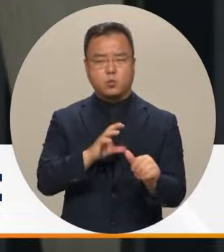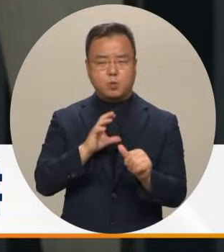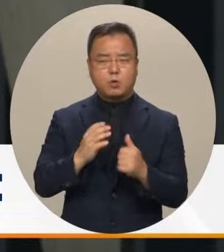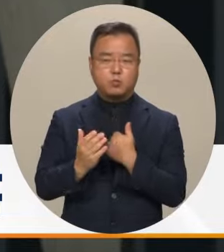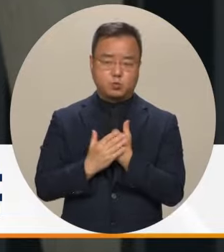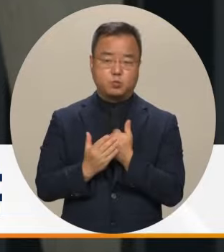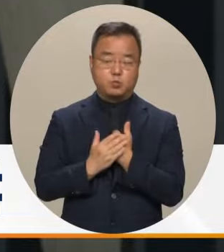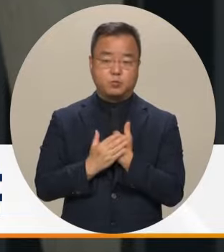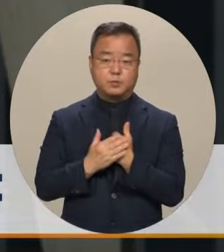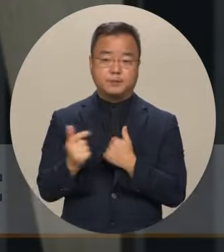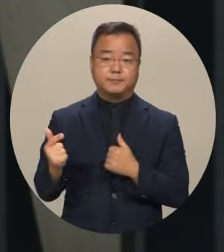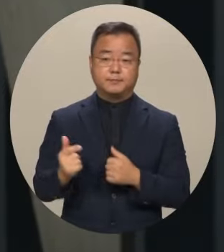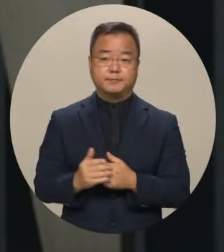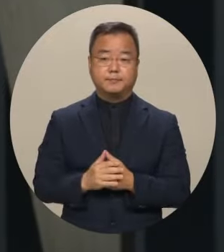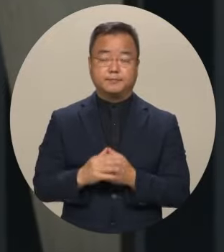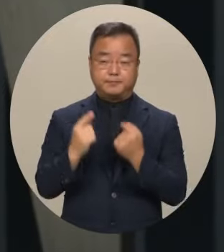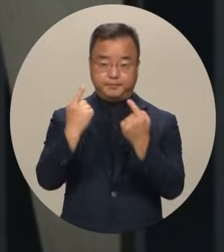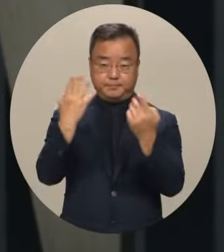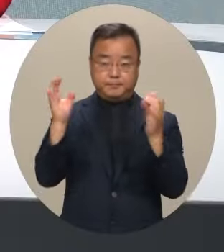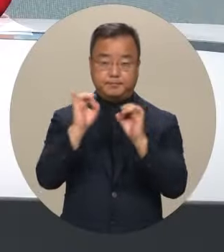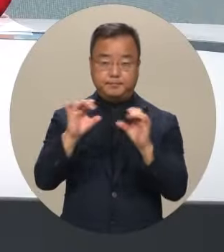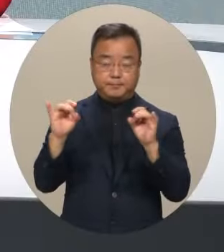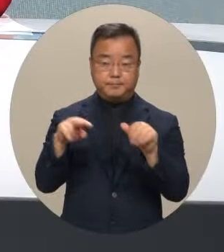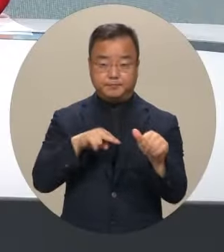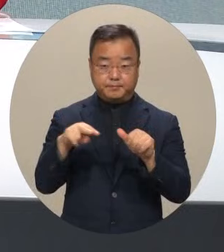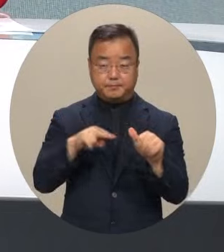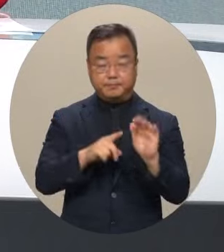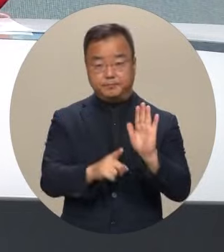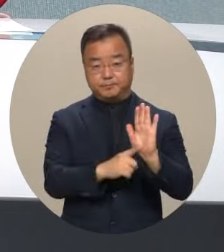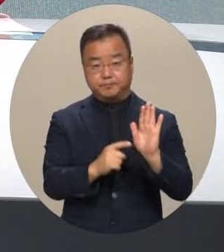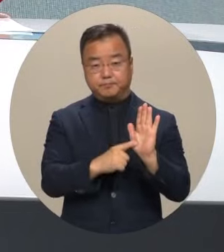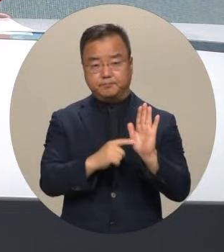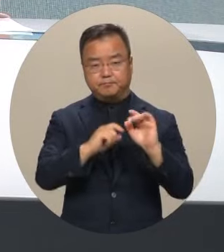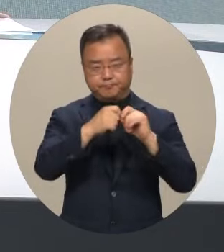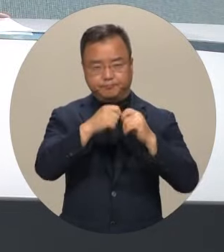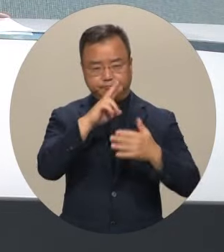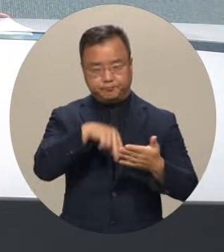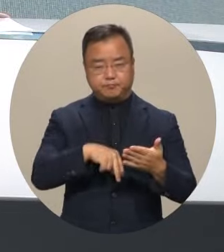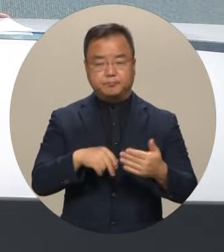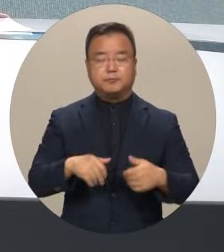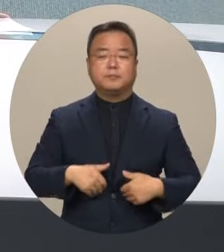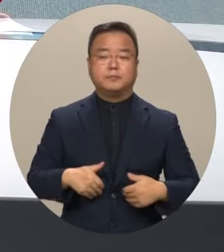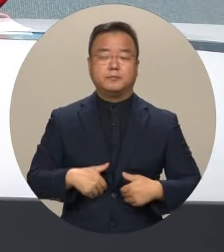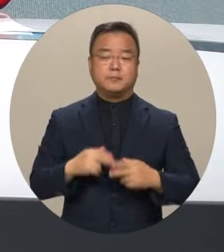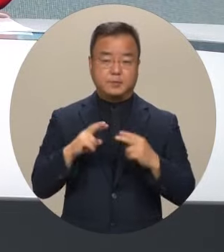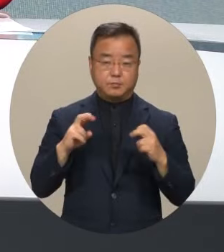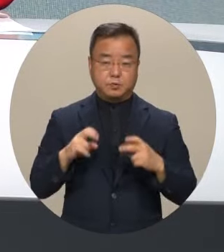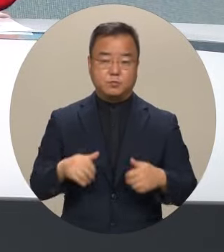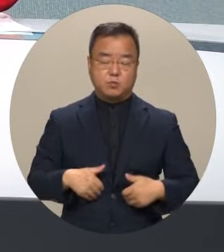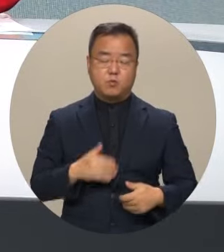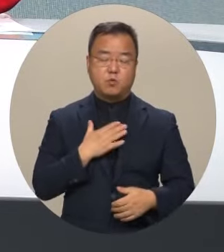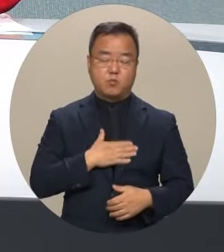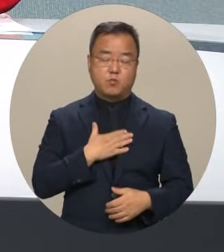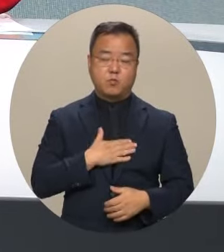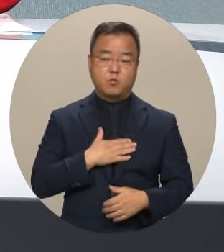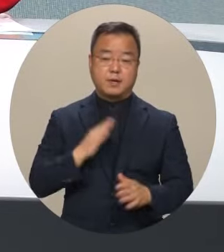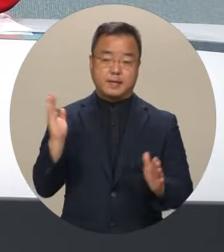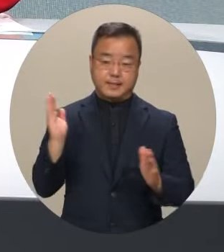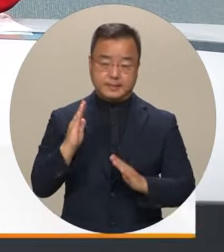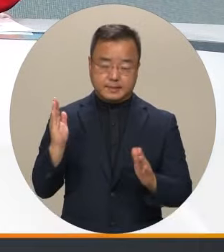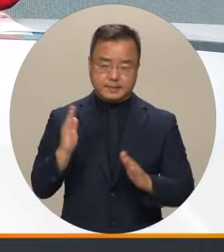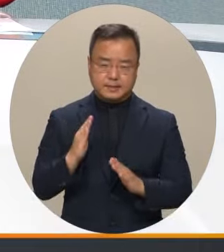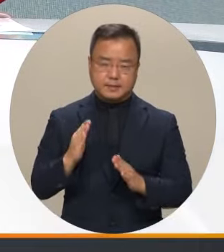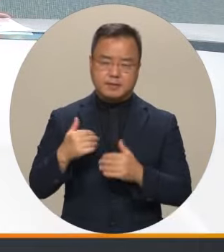도움이 될 것 같습니다네 대학들이 공개하는 정보를 조금 더 꼼꼼히 분석할 필요가 있겠다 자 이제 학생들이 뭐 모의 면접도